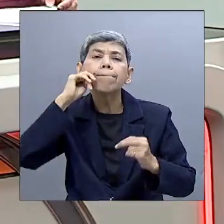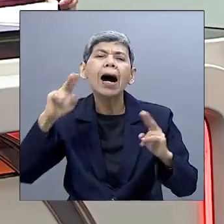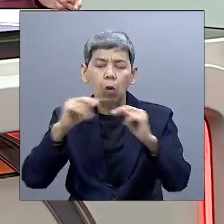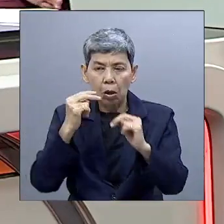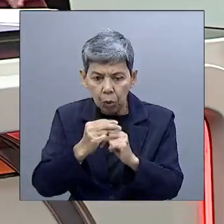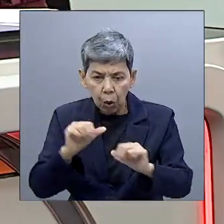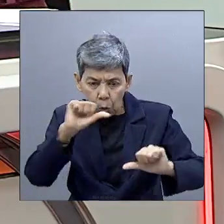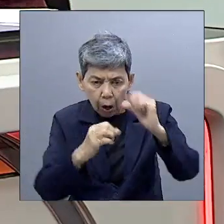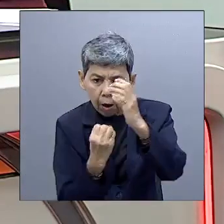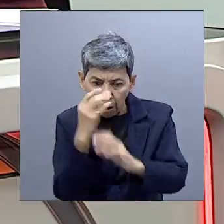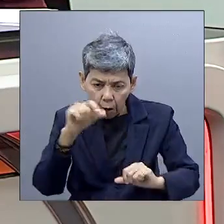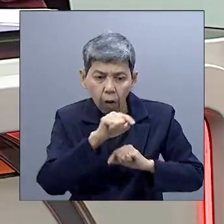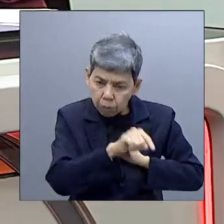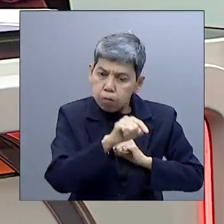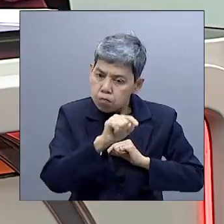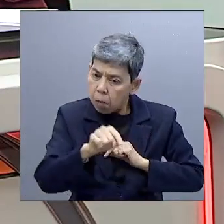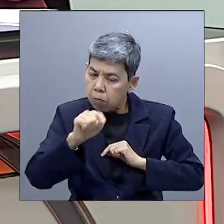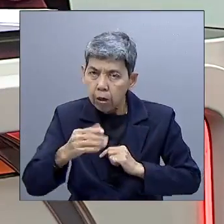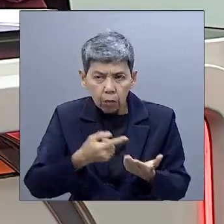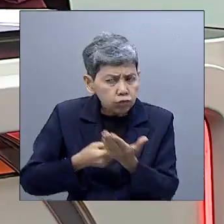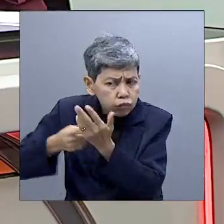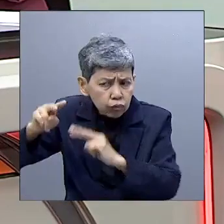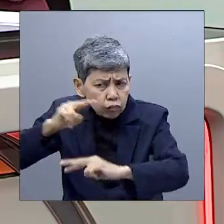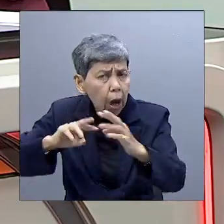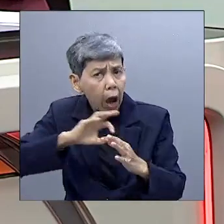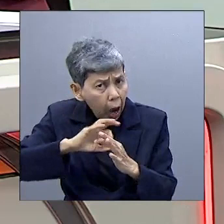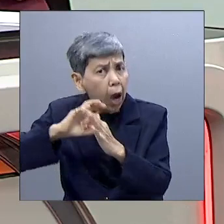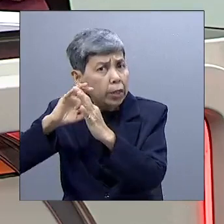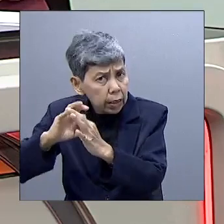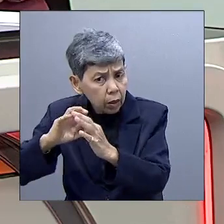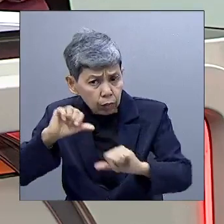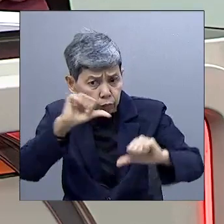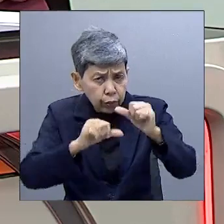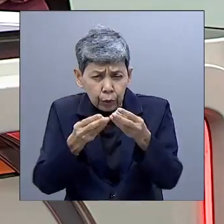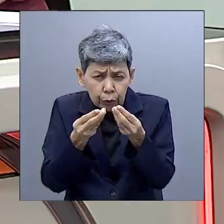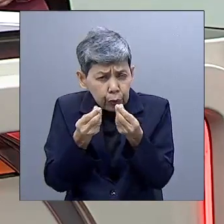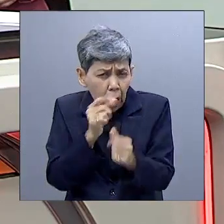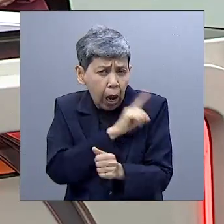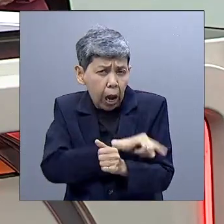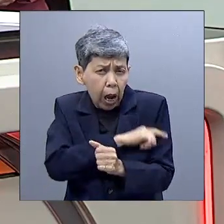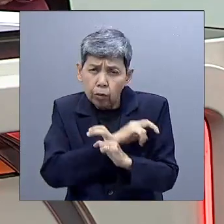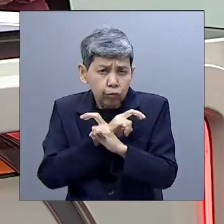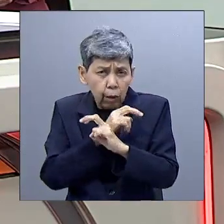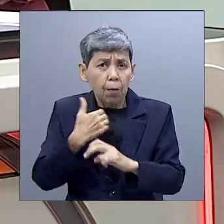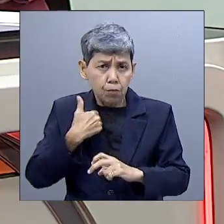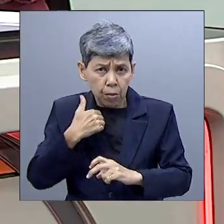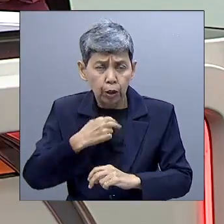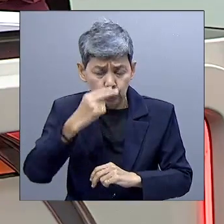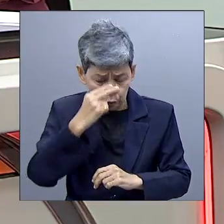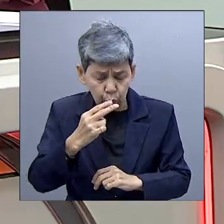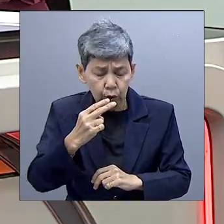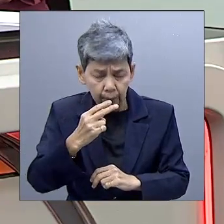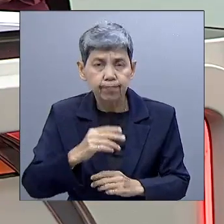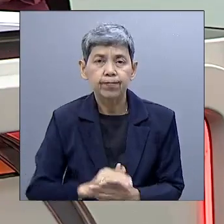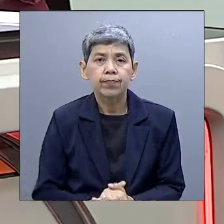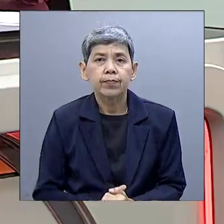บสมุนไพรอยู่จำนวนมากส่งพิสูจน์อยู่ว่ามันเชื่อมโยงกับสารไซยาไนด์ด้วยหรือไม่และเก็บหลักฐานอื่นๆไปตรวจสอบเพิ่ม